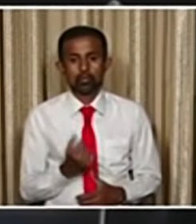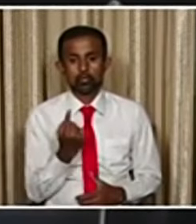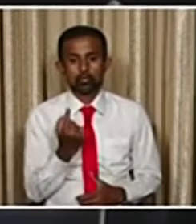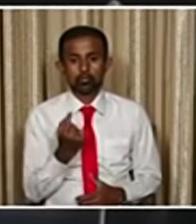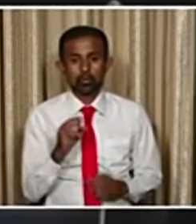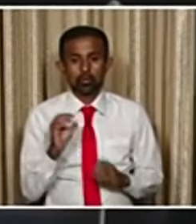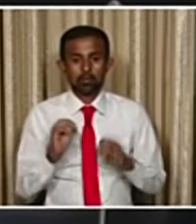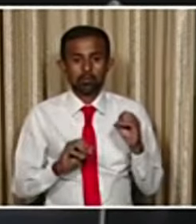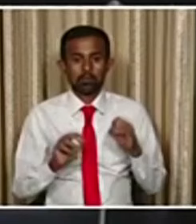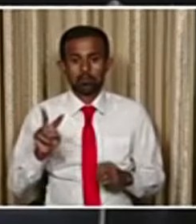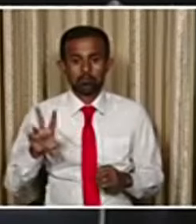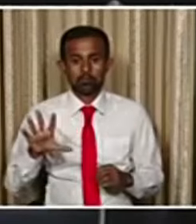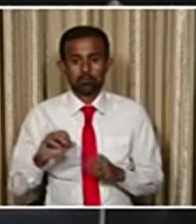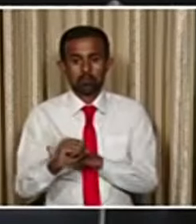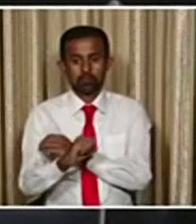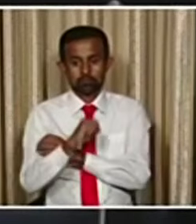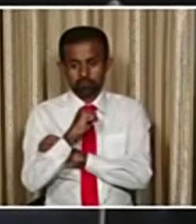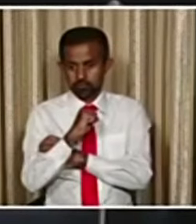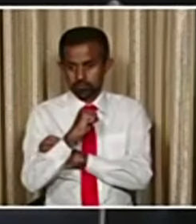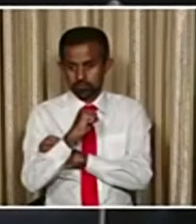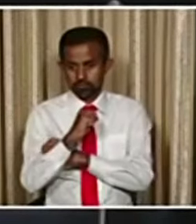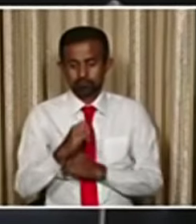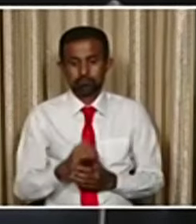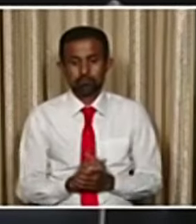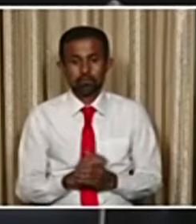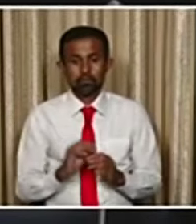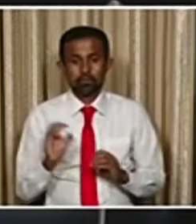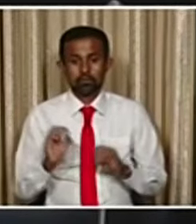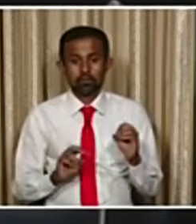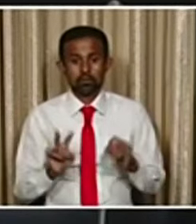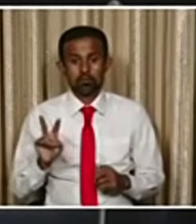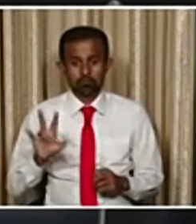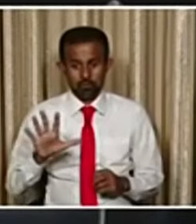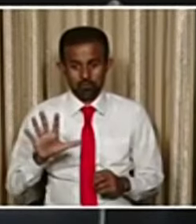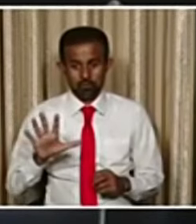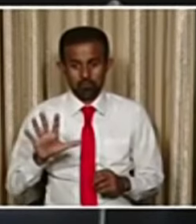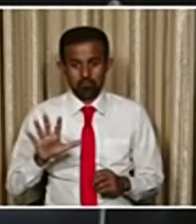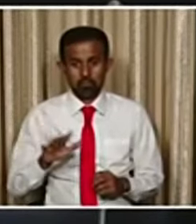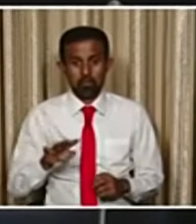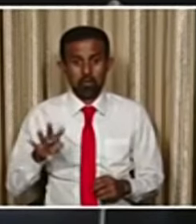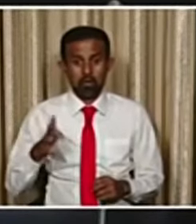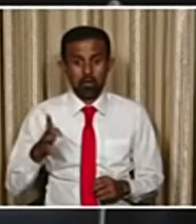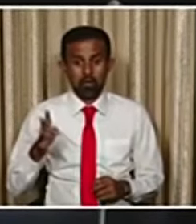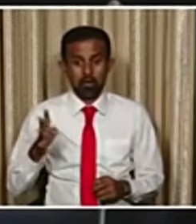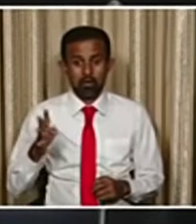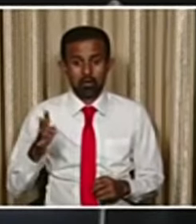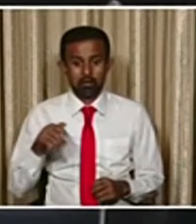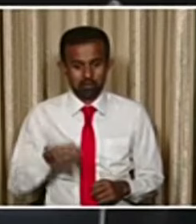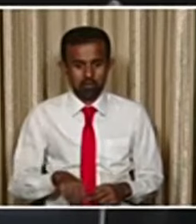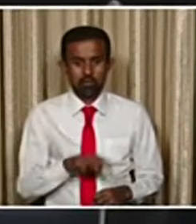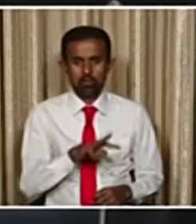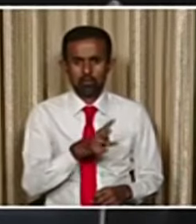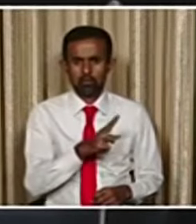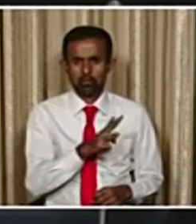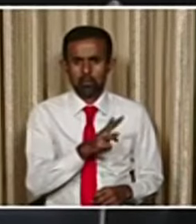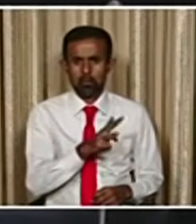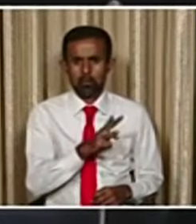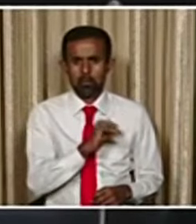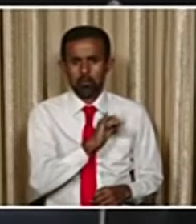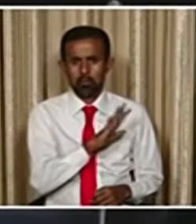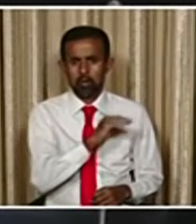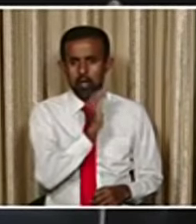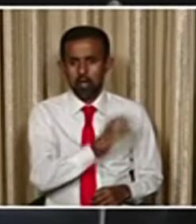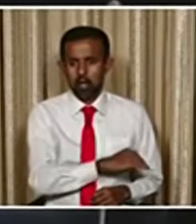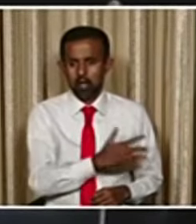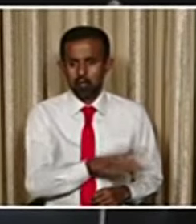රුපියල 125කින් ශක්තිමත් වෙලා තියෙනවා. 125කින් පෙර 400ට ගිය එක පෙර 300ට 305ට අඩු